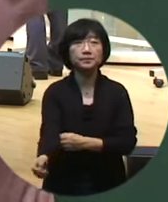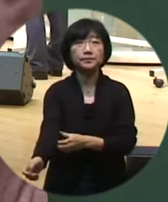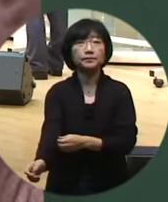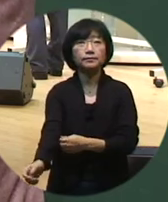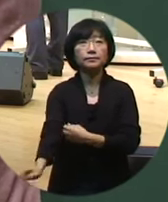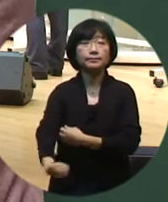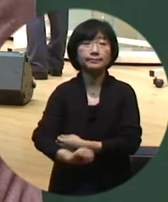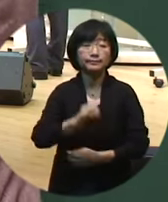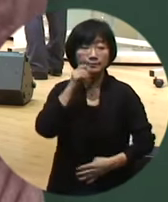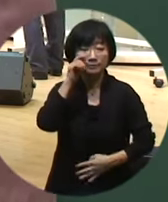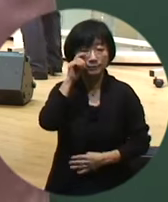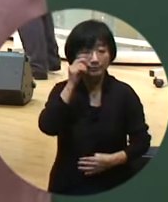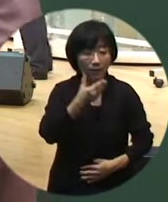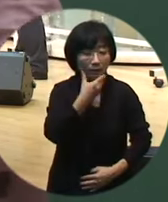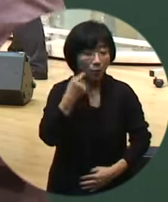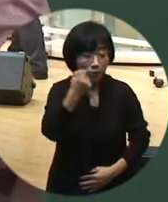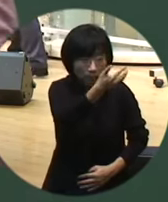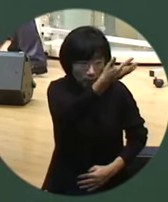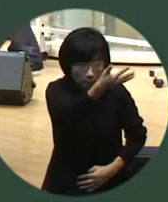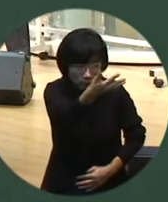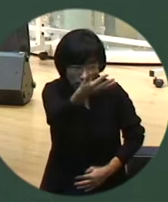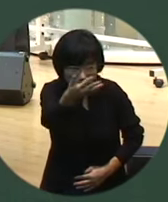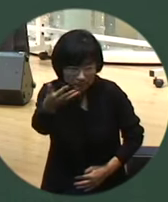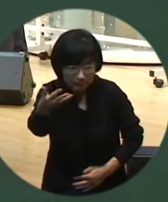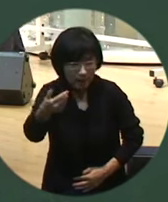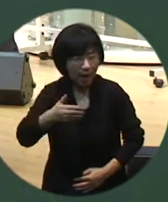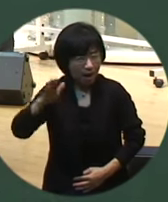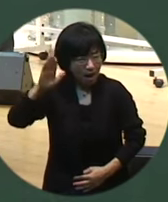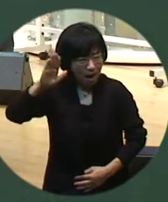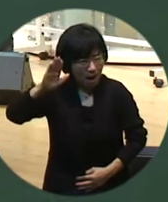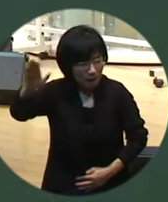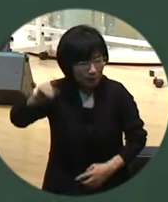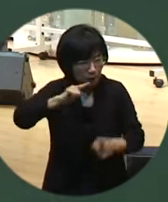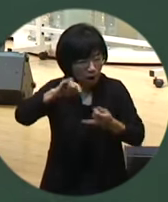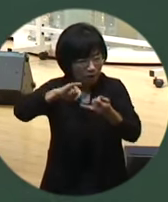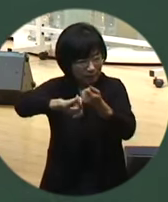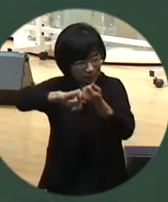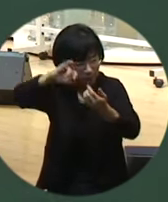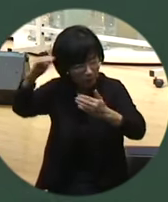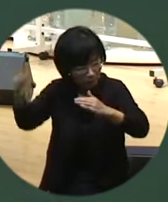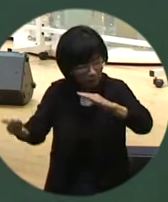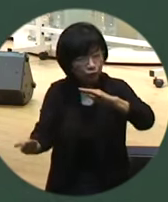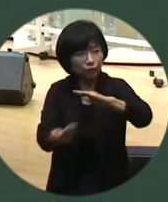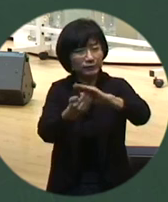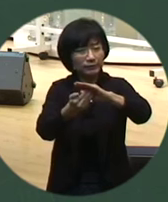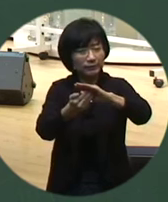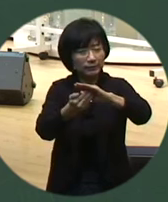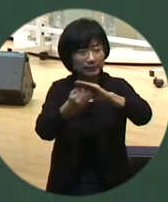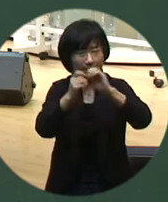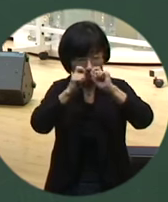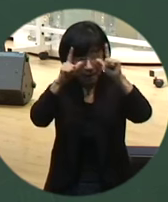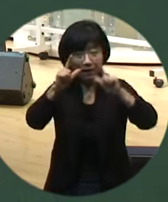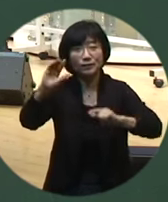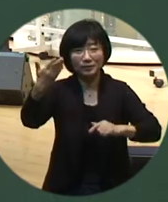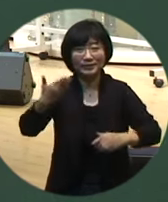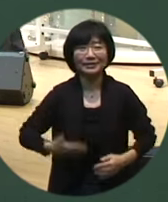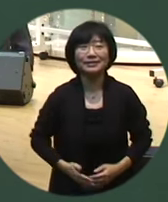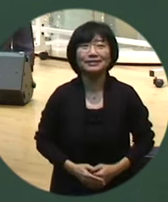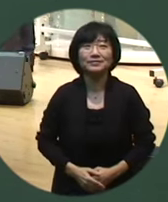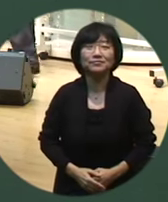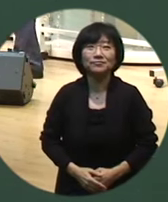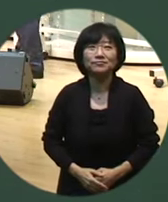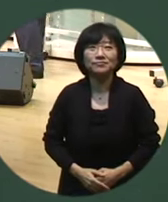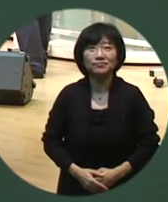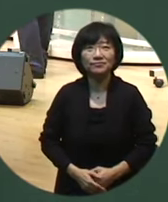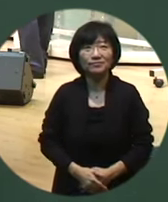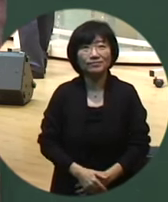성취될 언약이 보여요. What can you see within the flow of the gospel? 복음의 흐름 속에서 성취될 언약이 보인다니까요. You will be able to see the covenant that will be